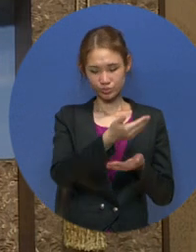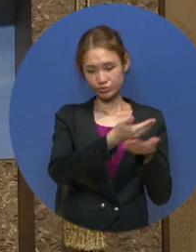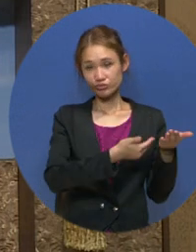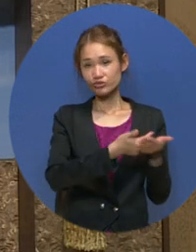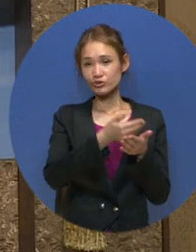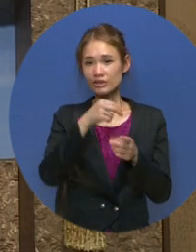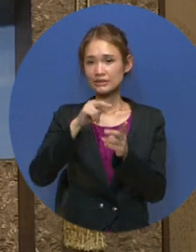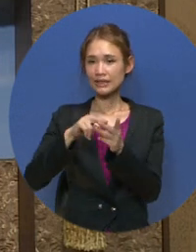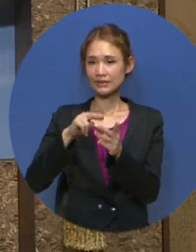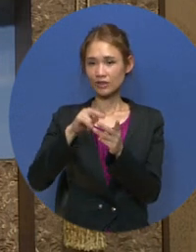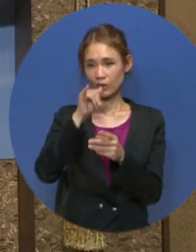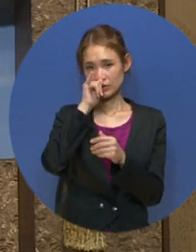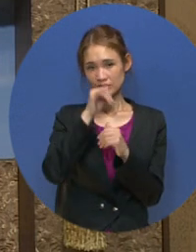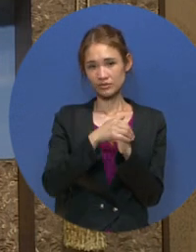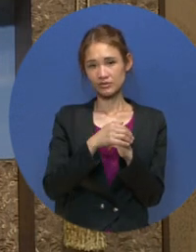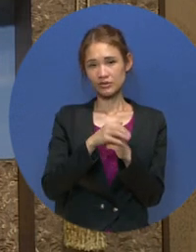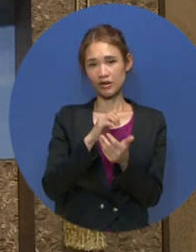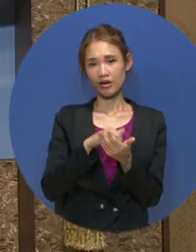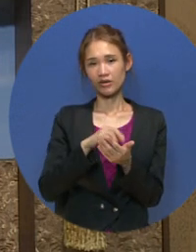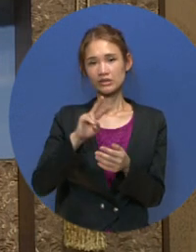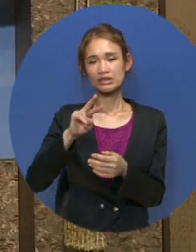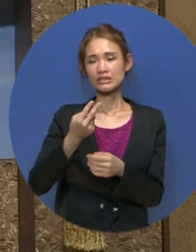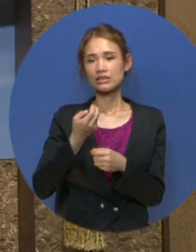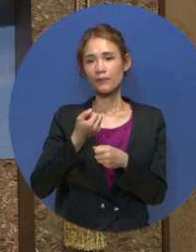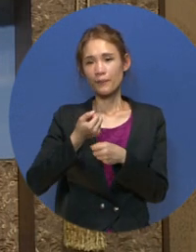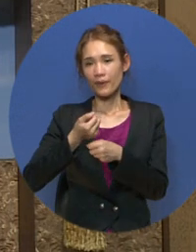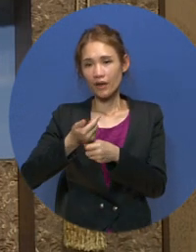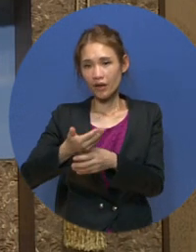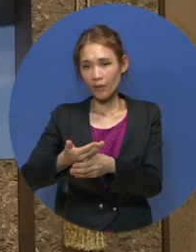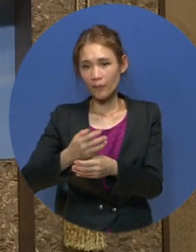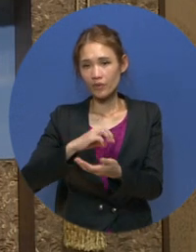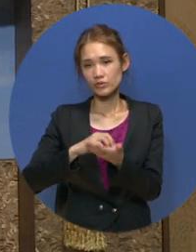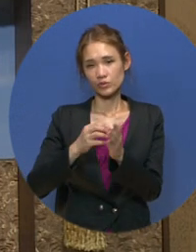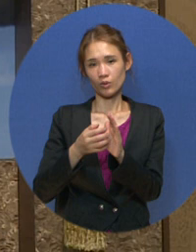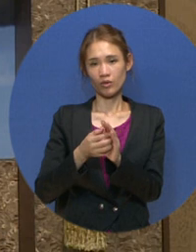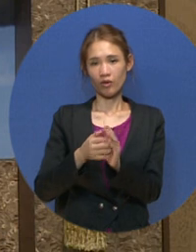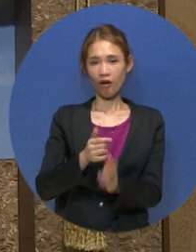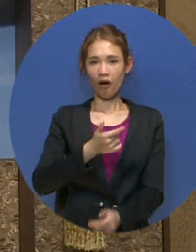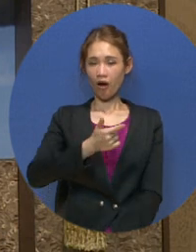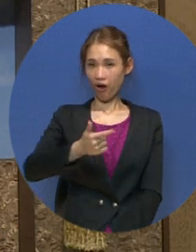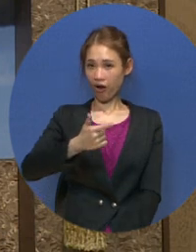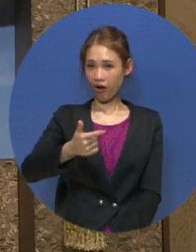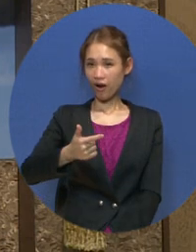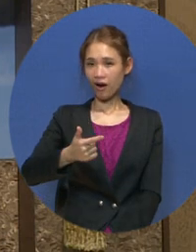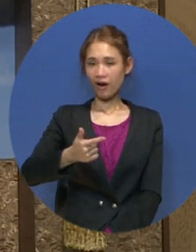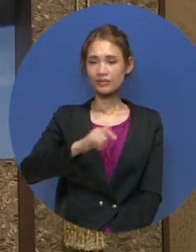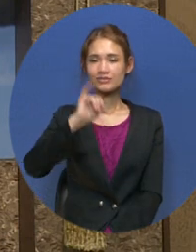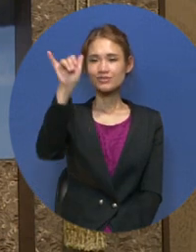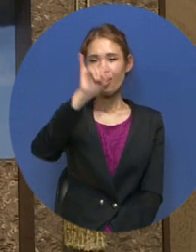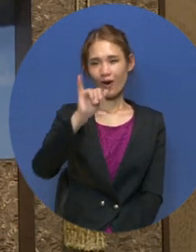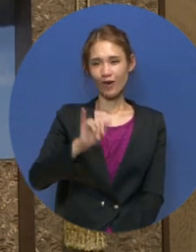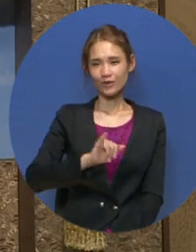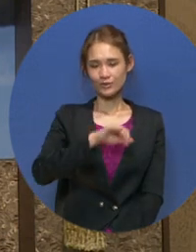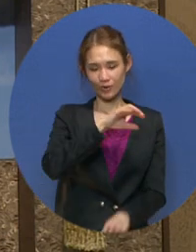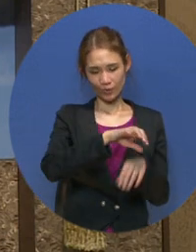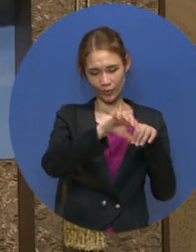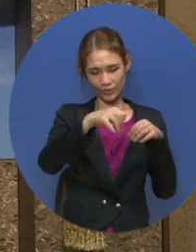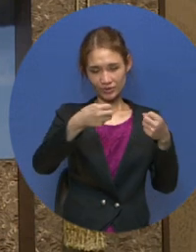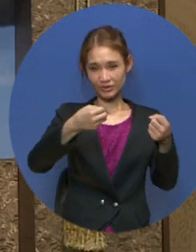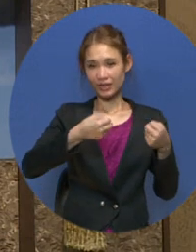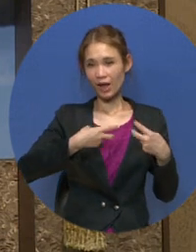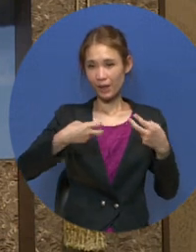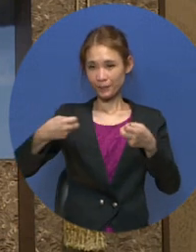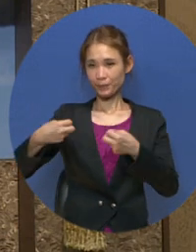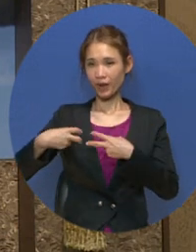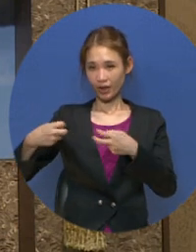예. 물류센터가 한 200평 정도 되는 규모의 물류센터에 상당히 크네요. 네, 전국에서 오는 물류들이 택배로 오는 물건들도